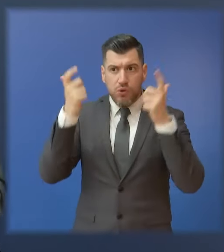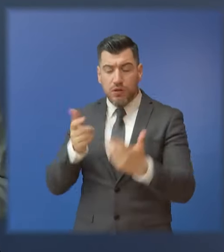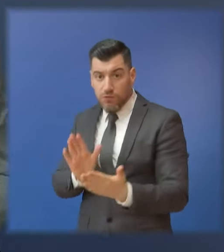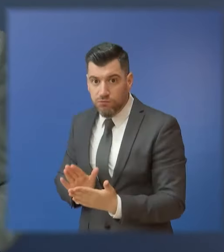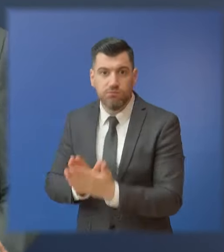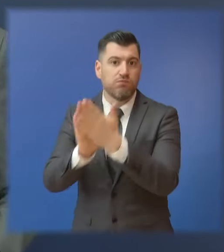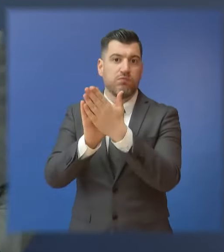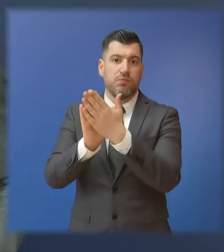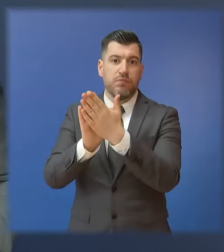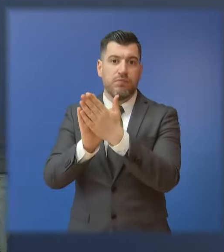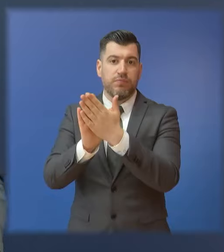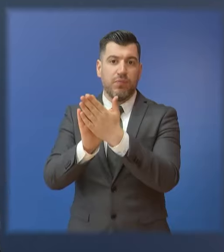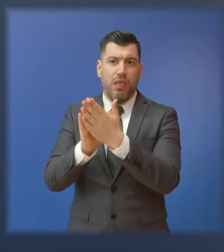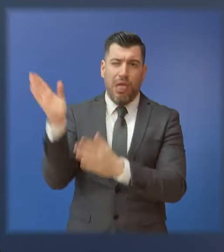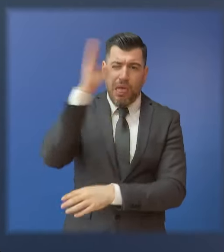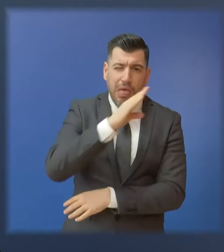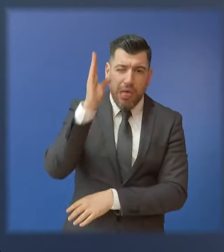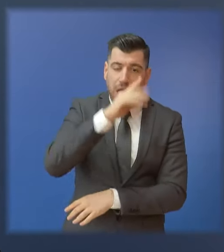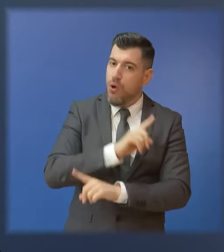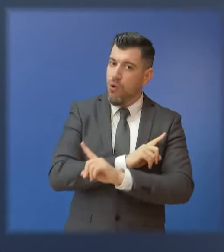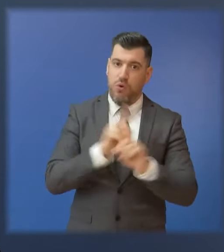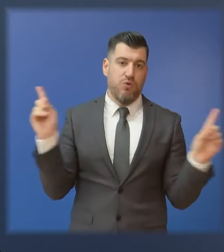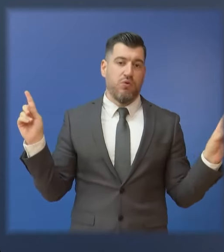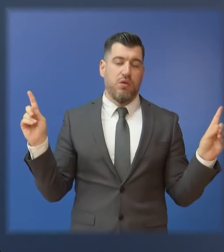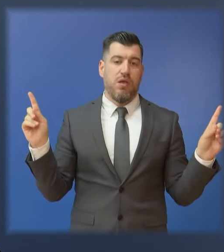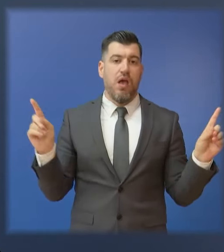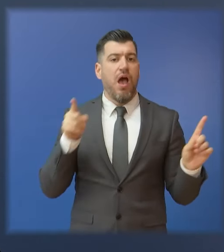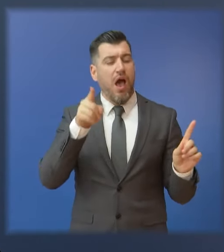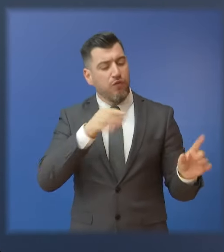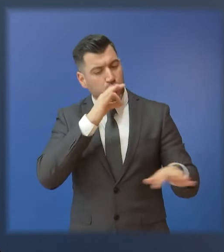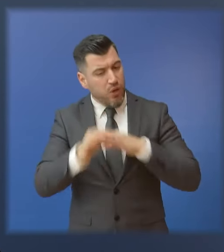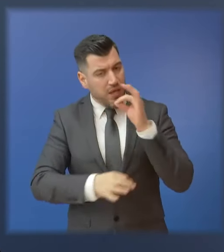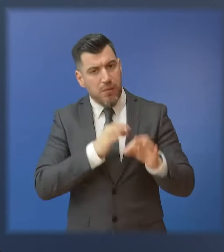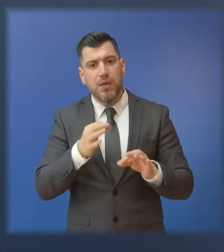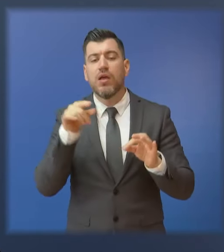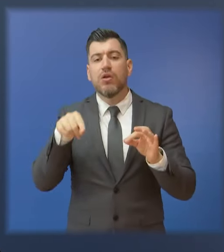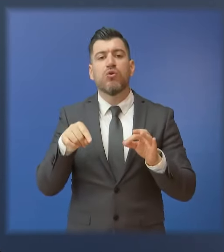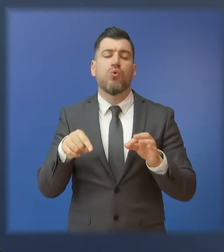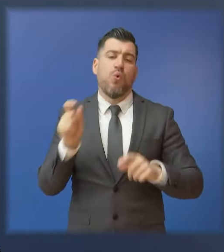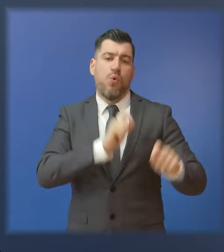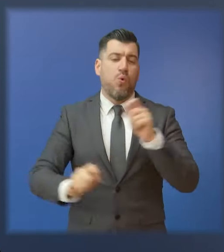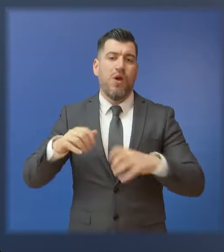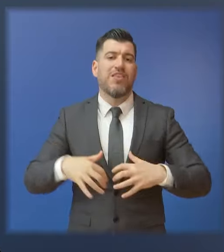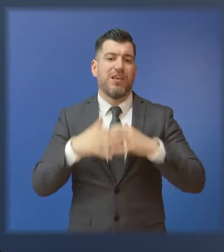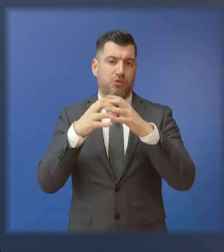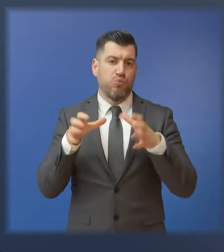όπως ακριβώς τα είχε περιγράψει πριν από πολλές δεκαετίες ο ιδρυτής του κόμματος ο κωνσταντίνος καραμαλής τε